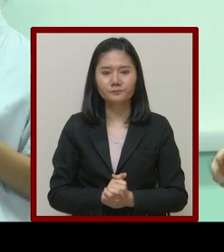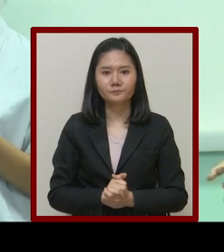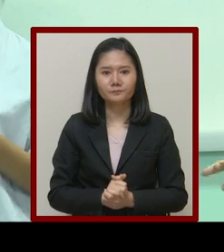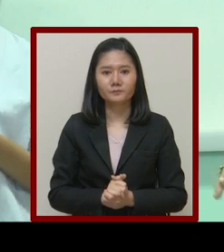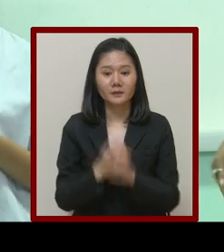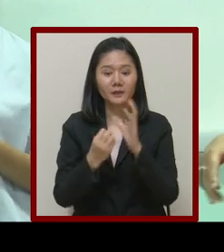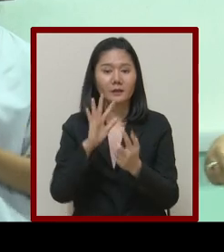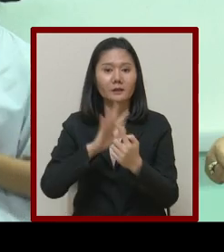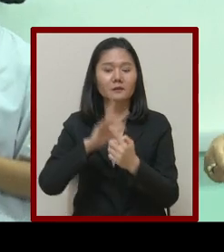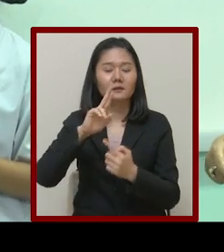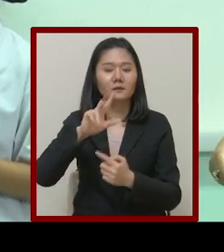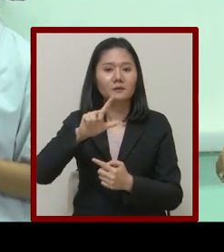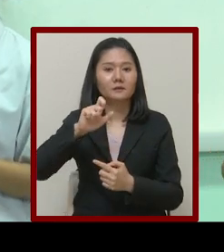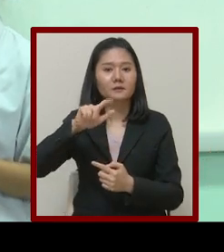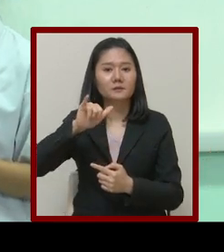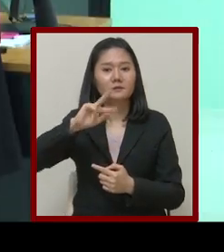แกงเลียง